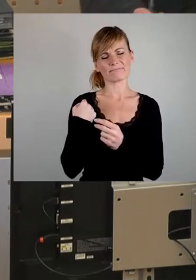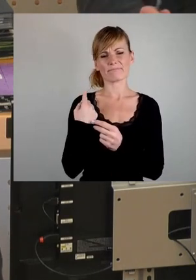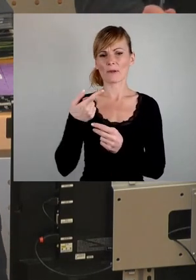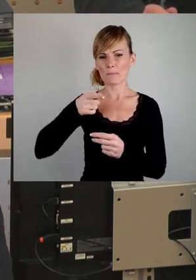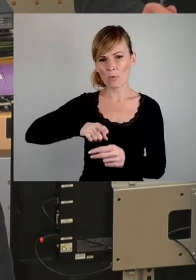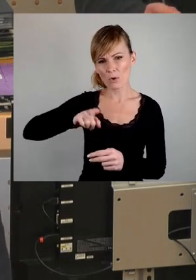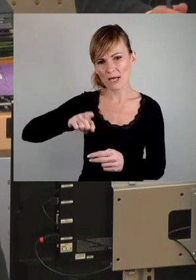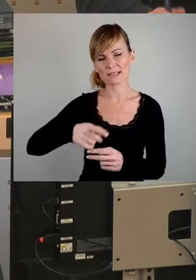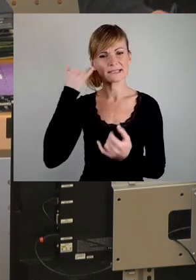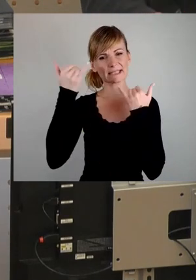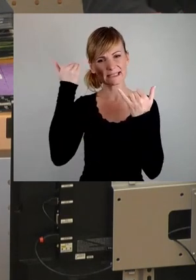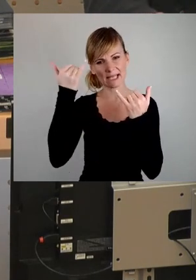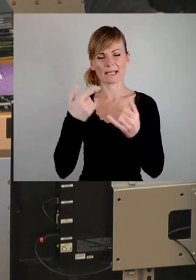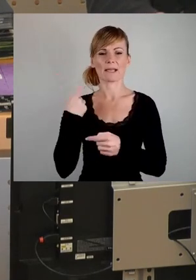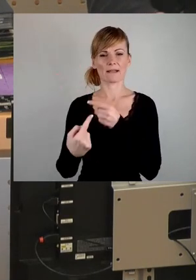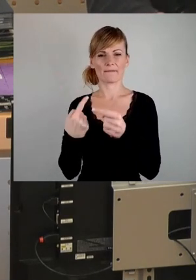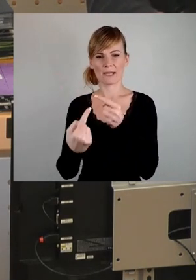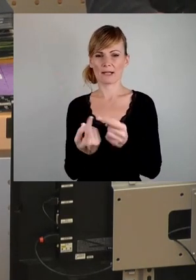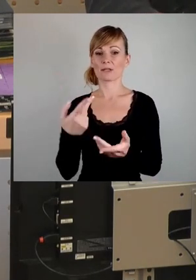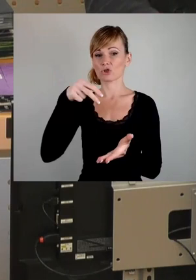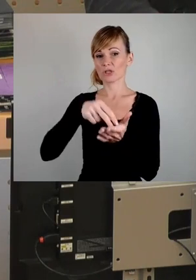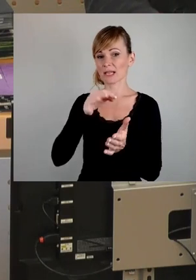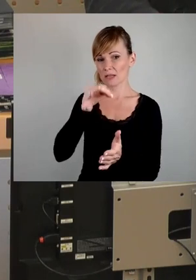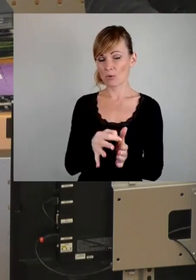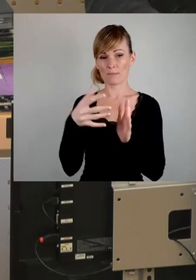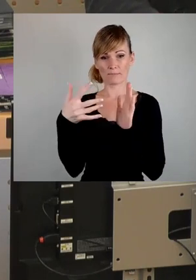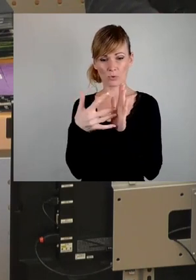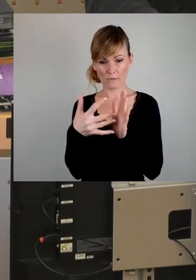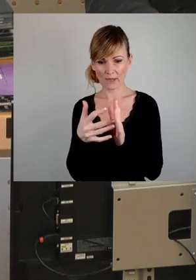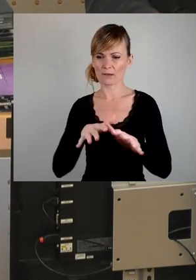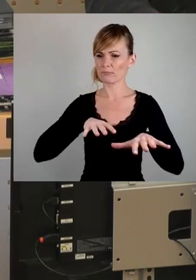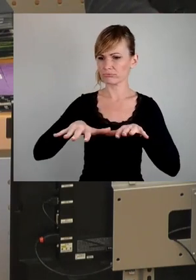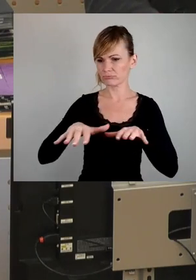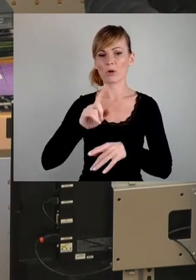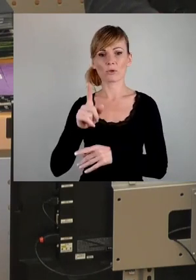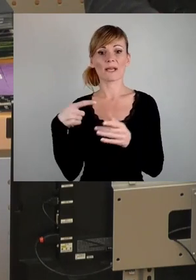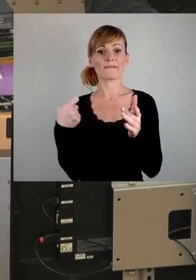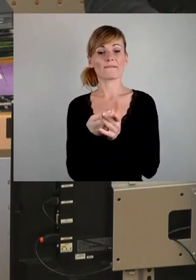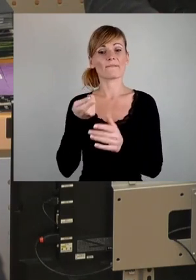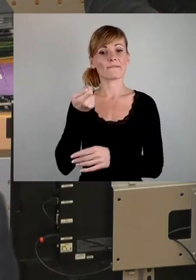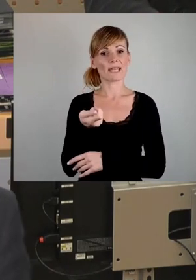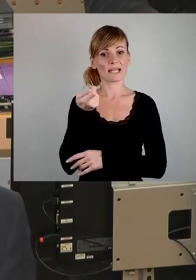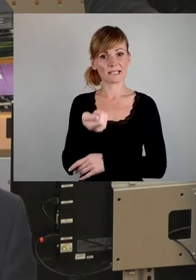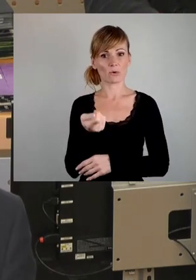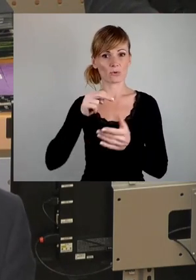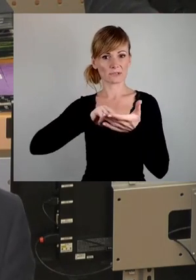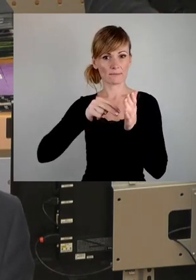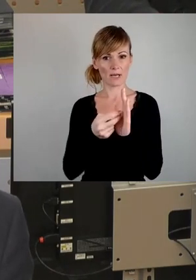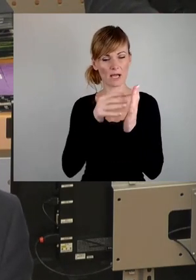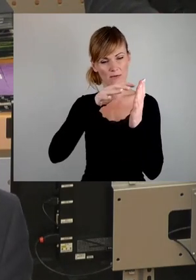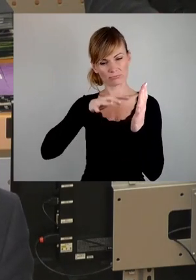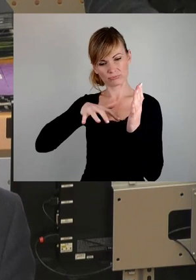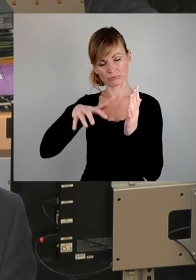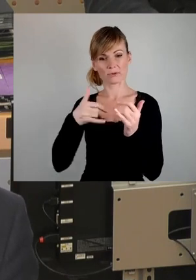entwickelt, mögliche Standorte geprüft und Finanzierungspläne erarbeitet, sondern auch Bürgerinnen und